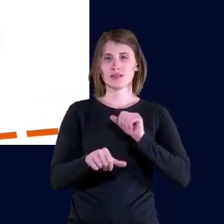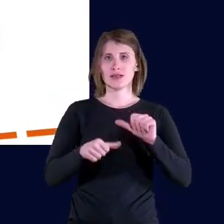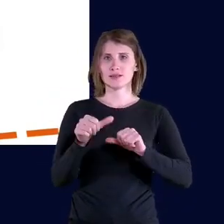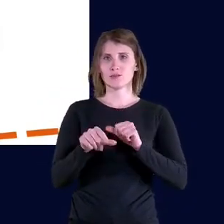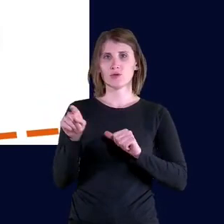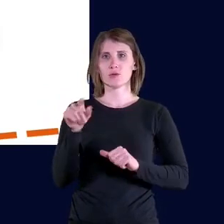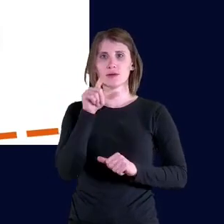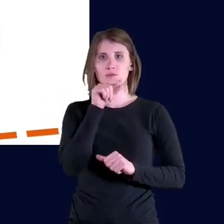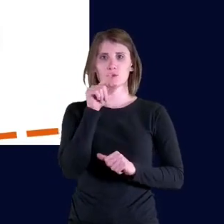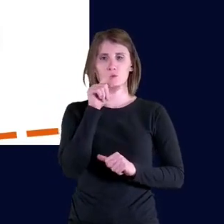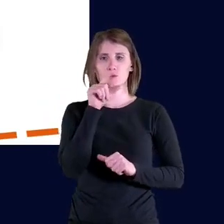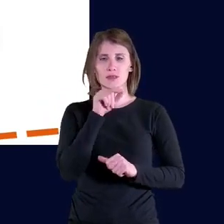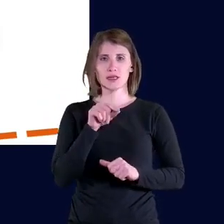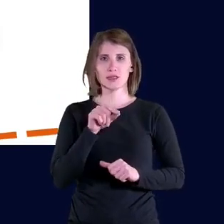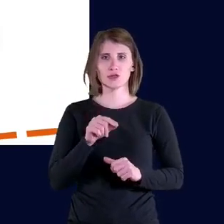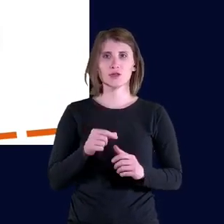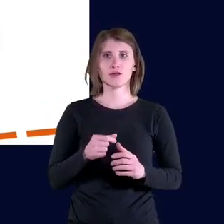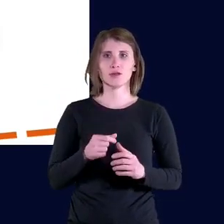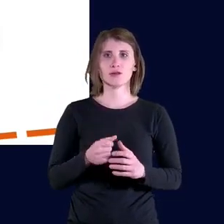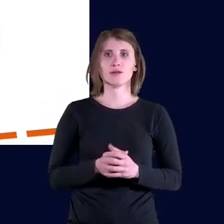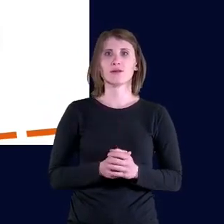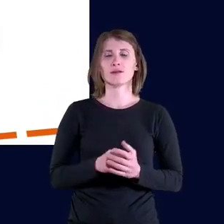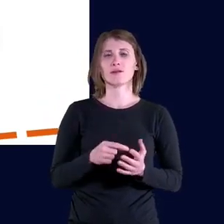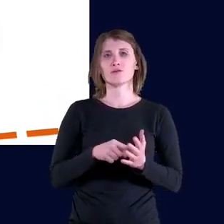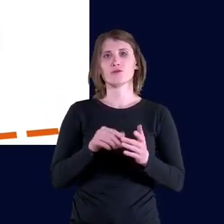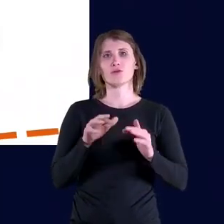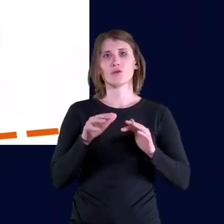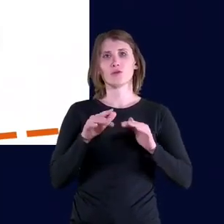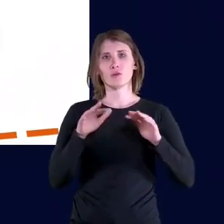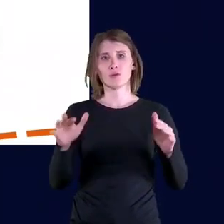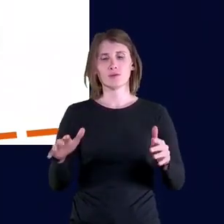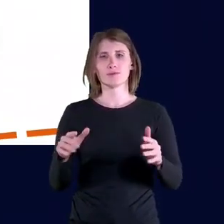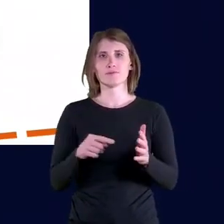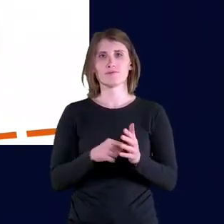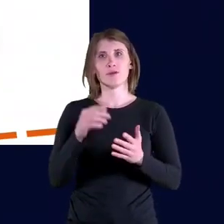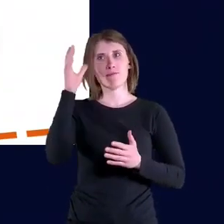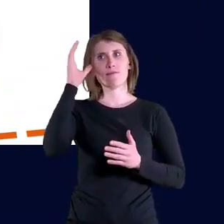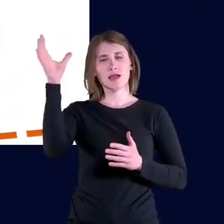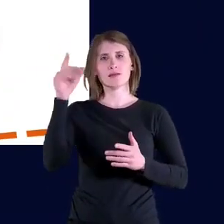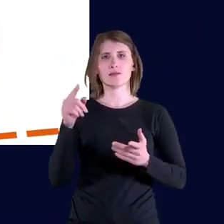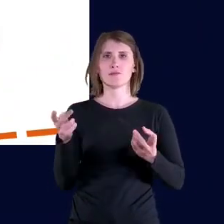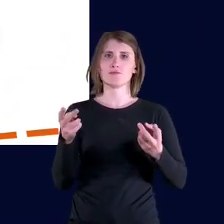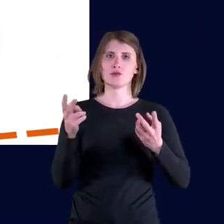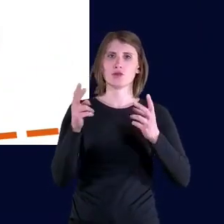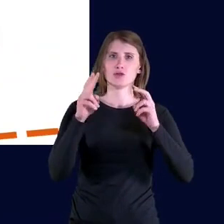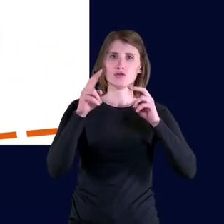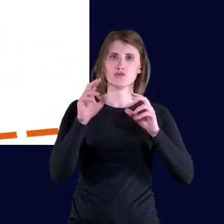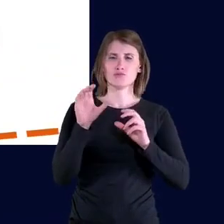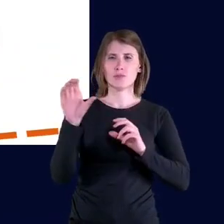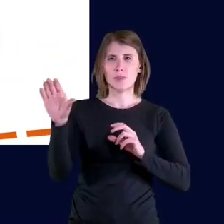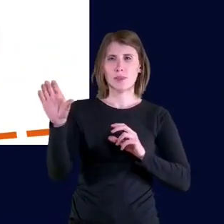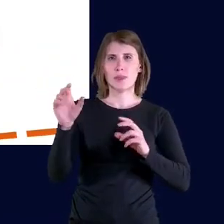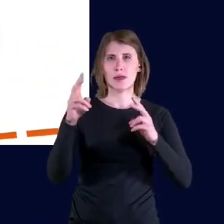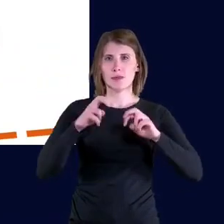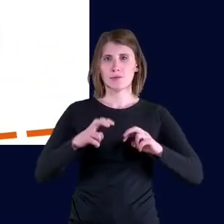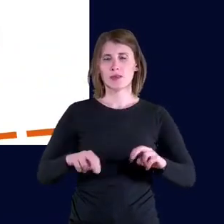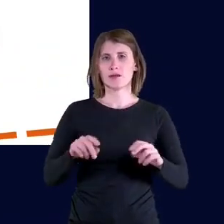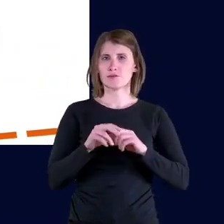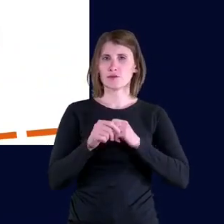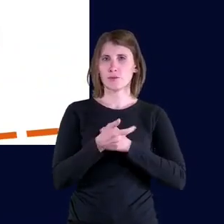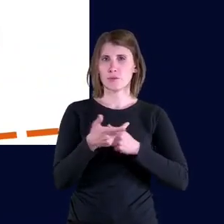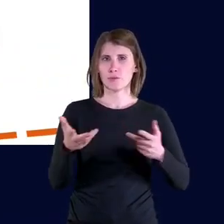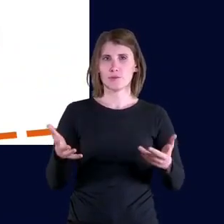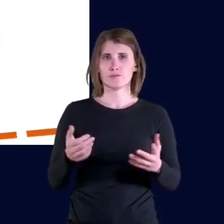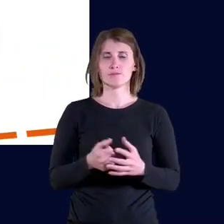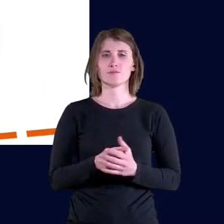Twitterze w celu popularyzowania platformy emocjedziecka.pl wydawcy badawczą zarządzania roku